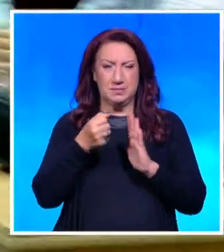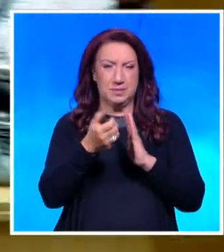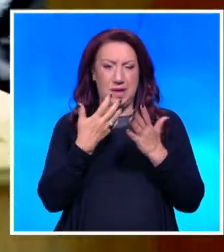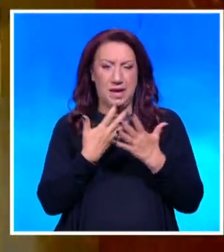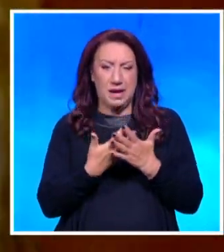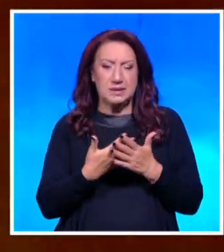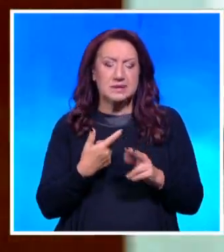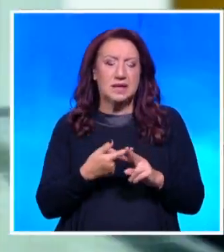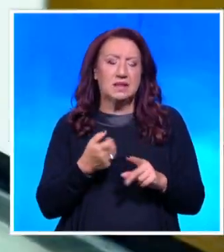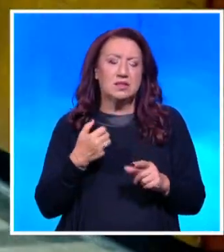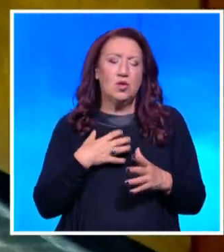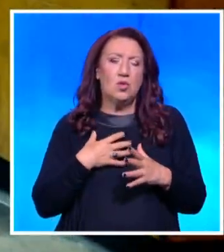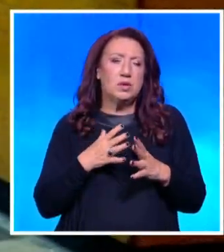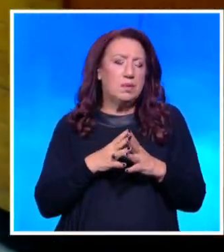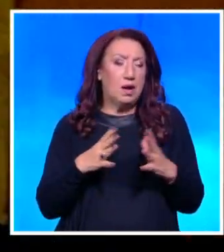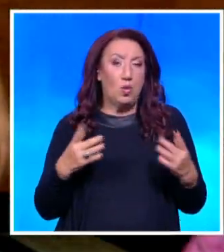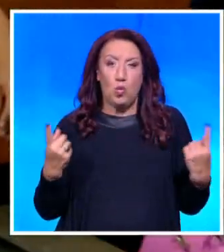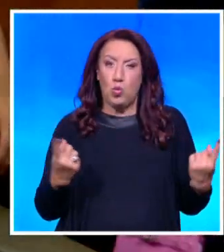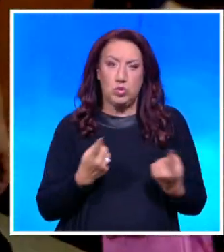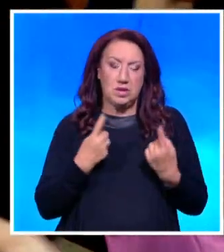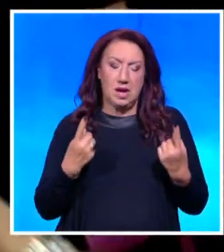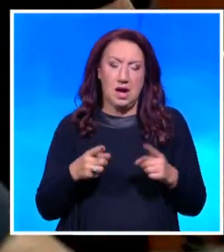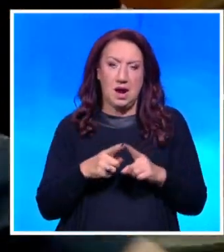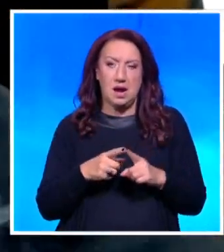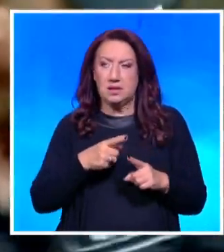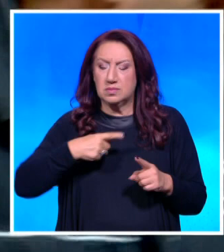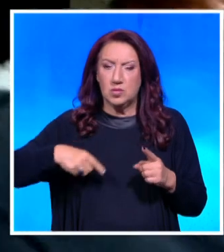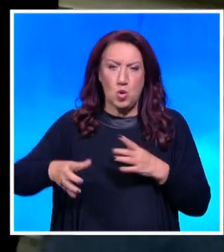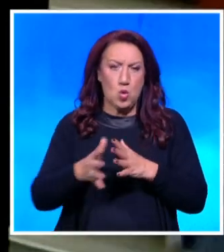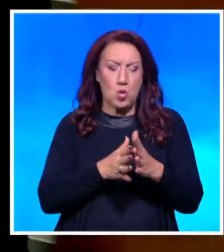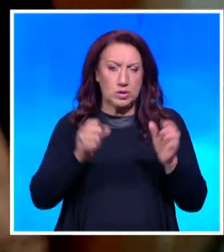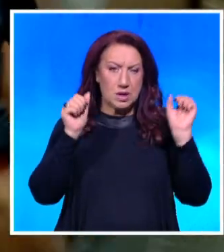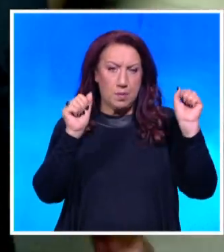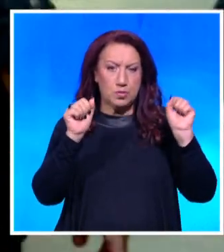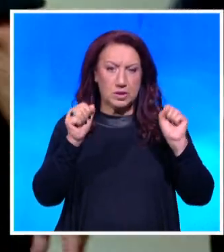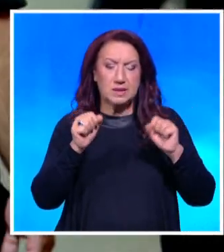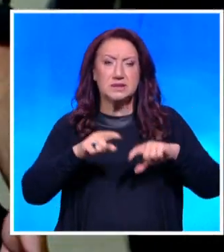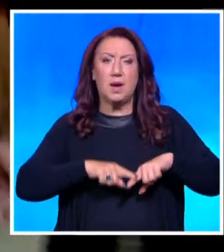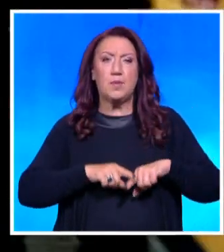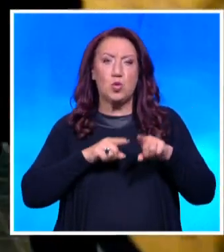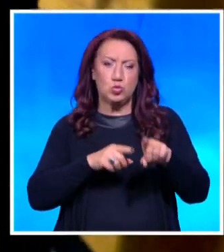безпрецедентен обществен и медиен натиск. Прокуратурата иска постоянно задържане.